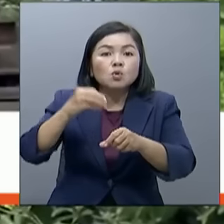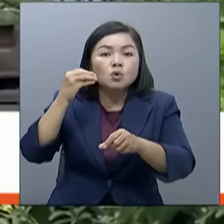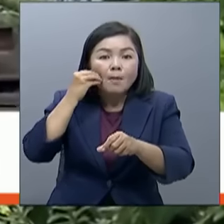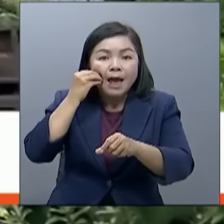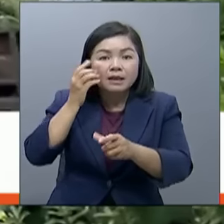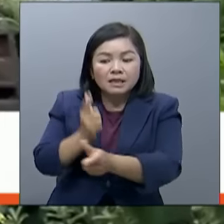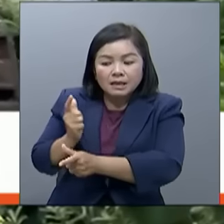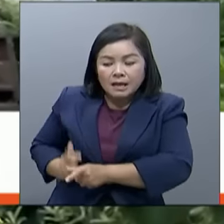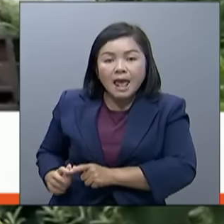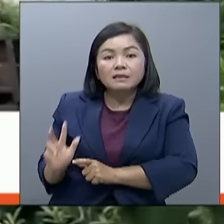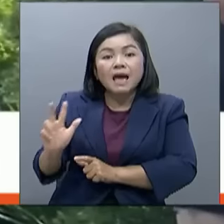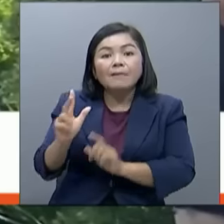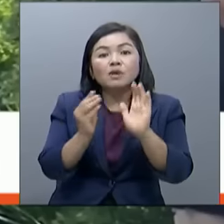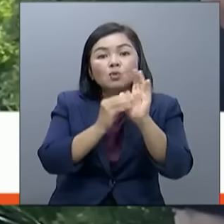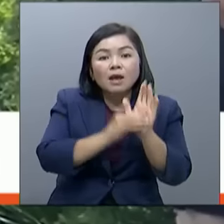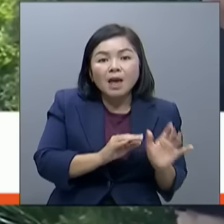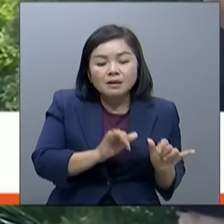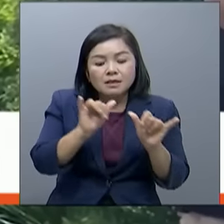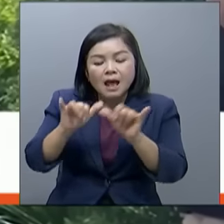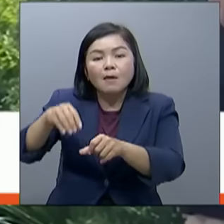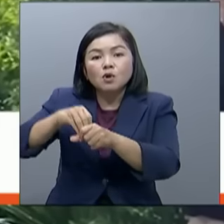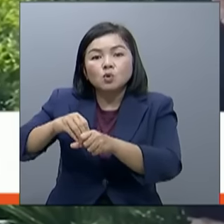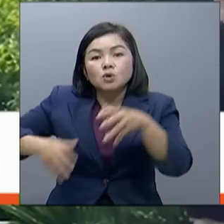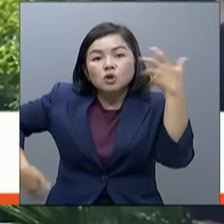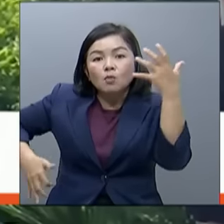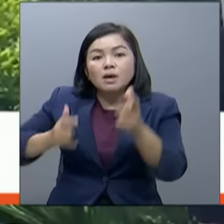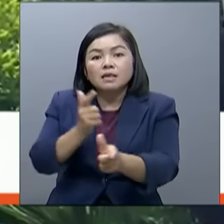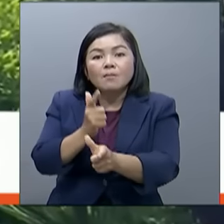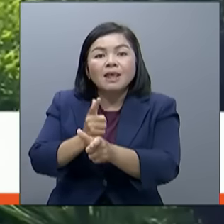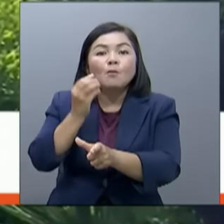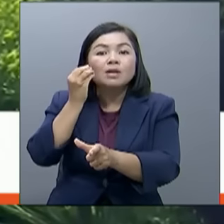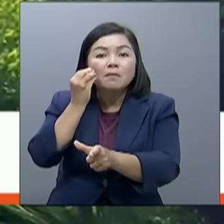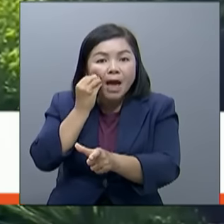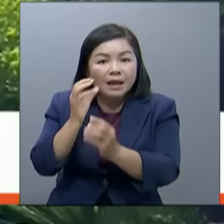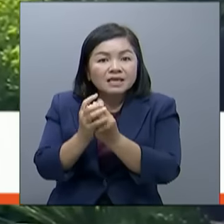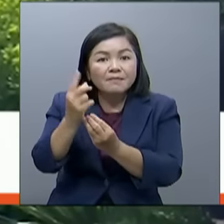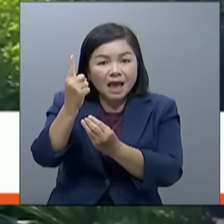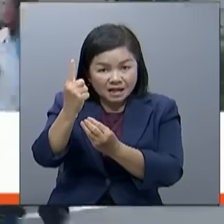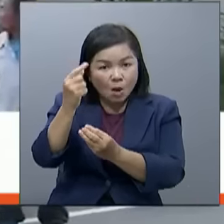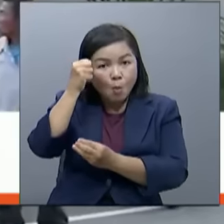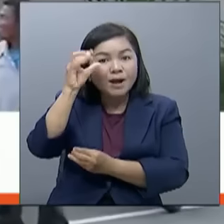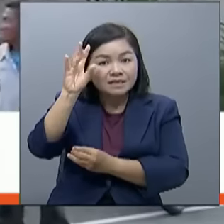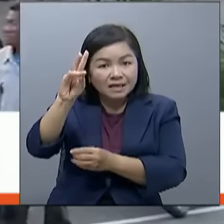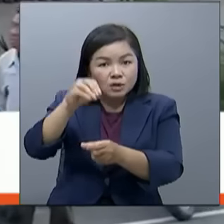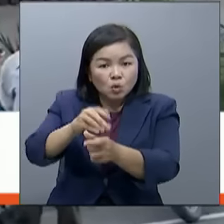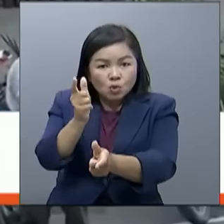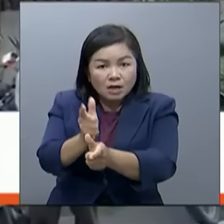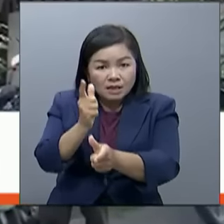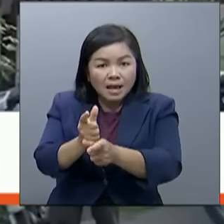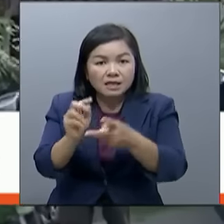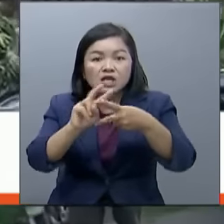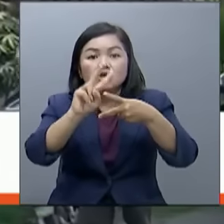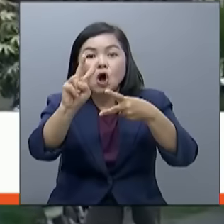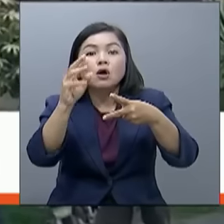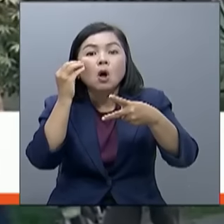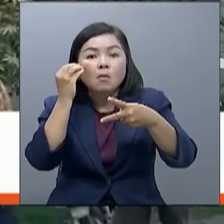ตัวมาจากกรุงเทพมหานครแล้วก็เอามาเลี้ยงไว้ที่บ้านหลังนี้แค่ 1สัปดาห์เท่านั้นค่ะโดยเลี้ยงไว้ที่ชั้น 2ของบ้าน